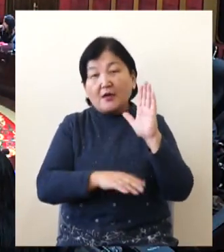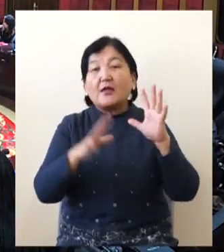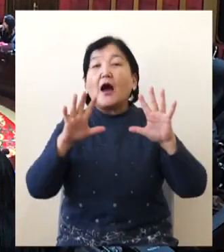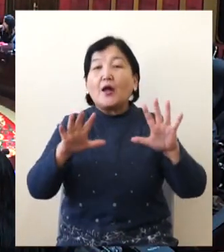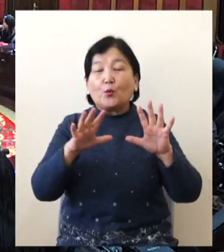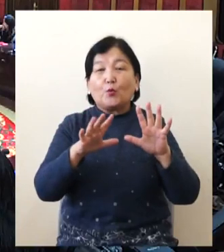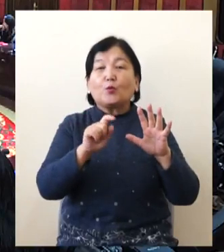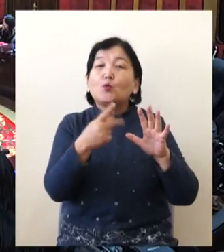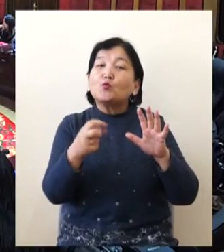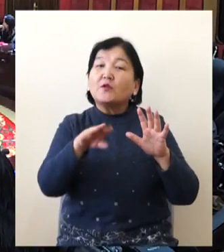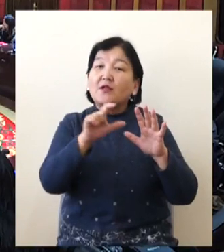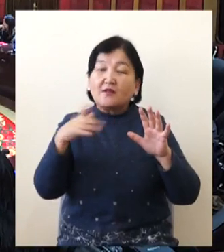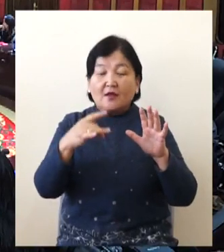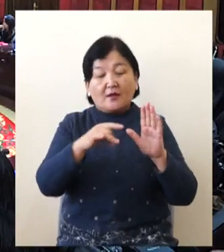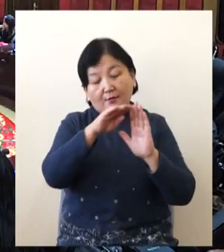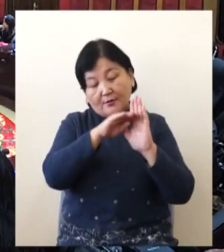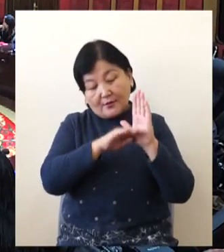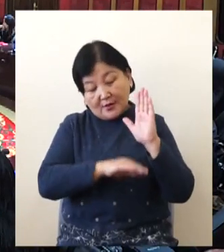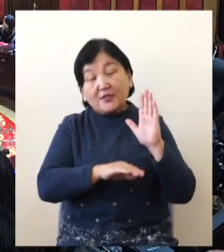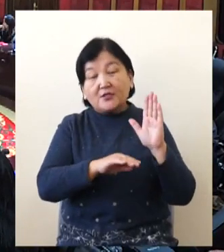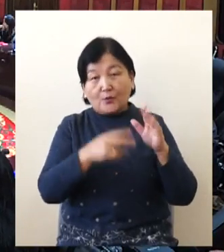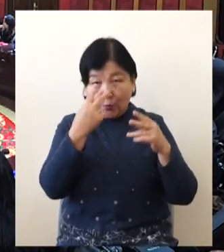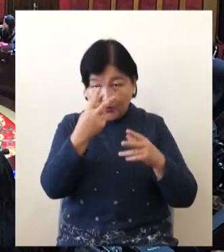сайн, 10 нь хамгийн муу.